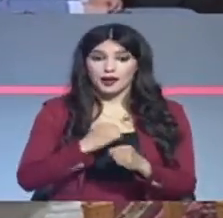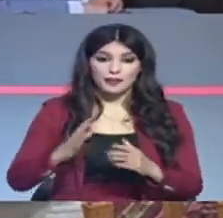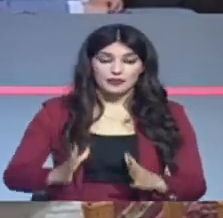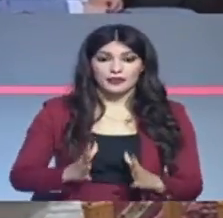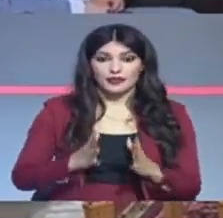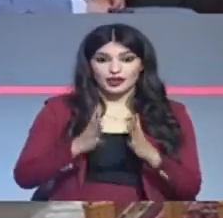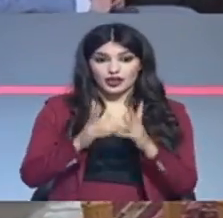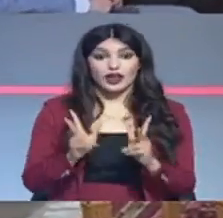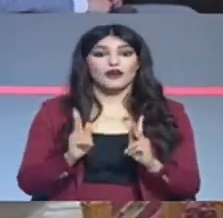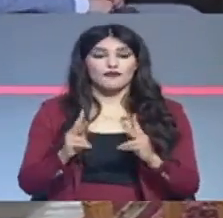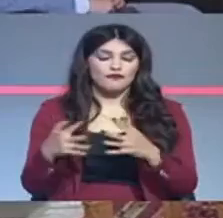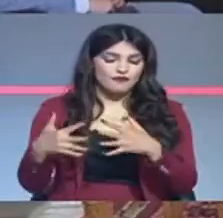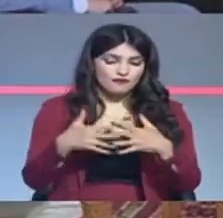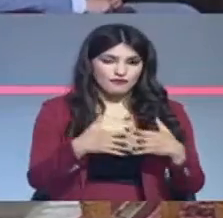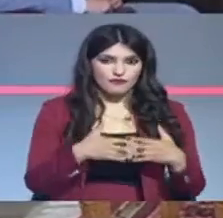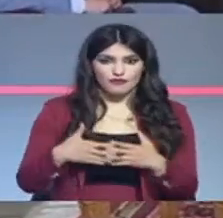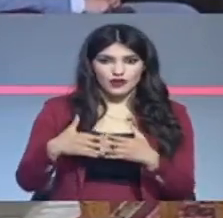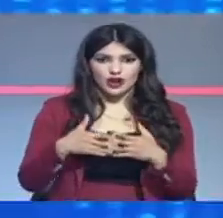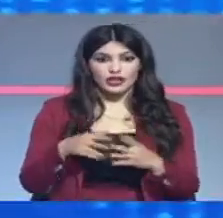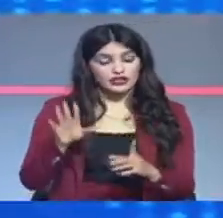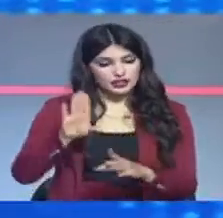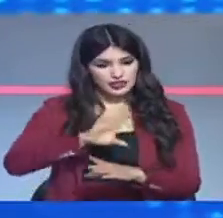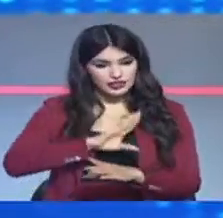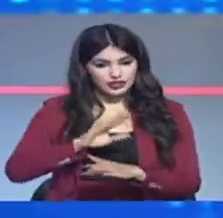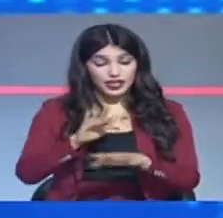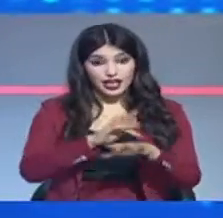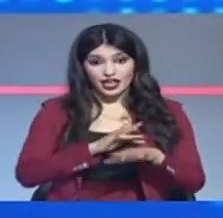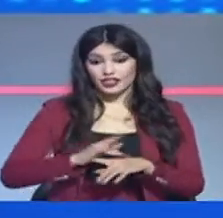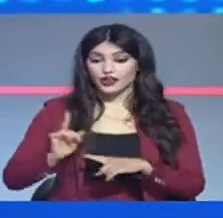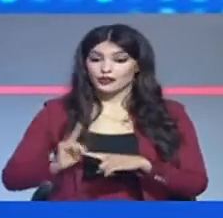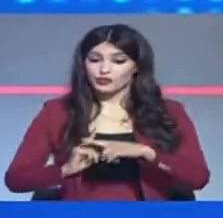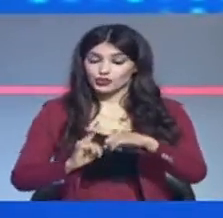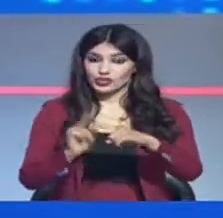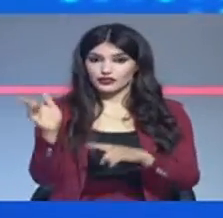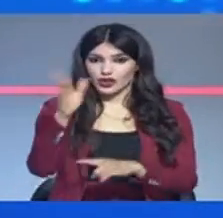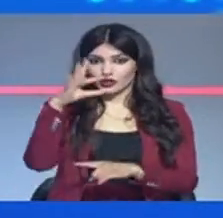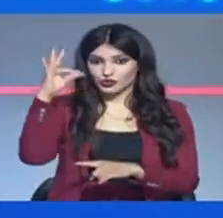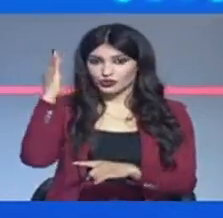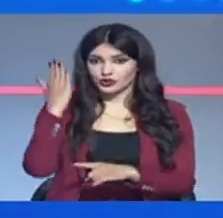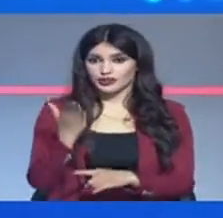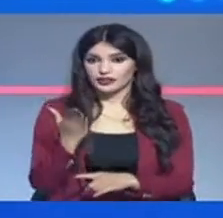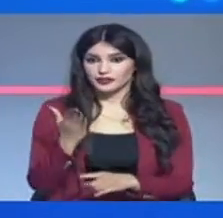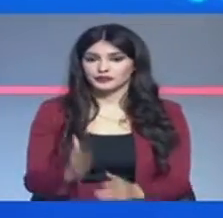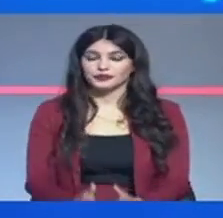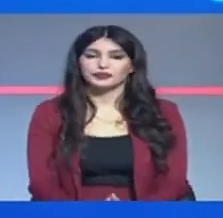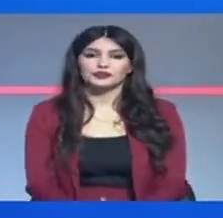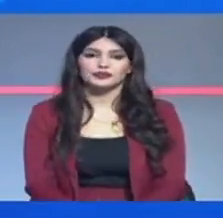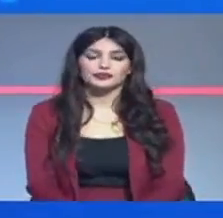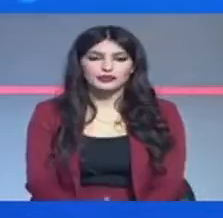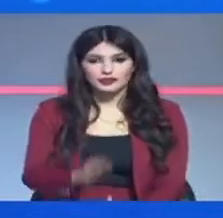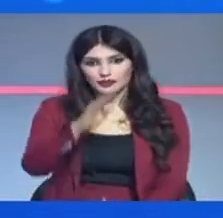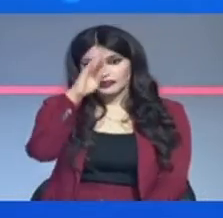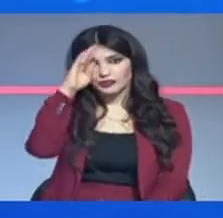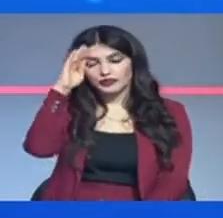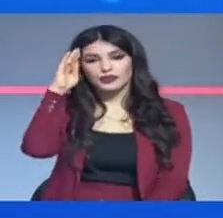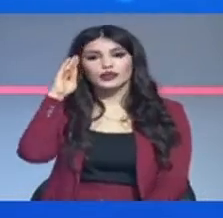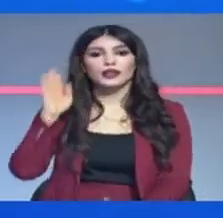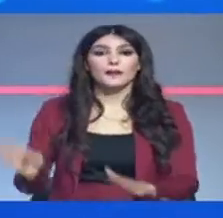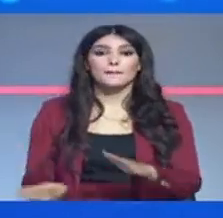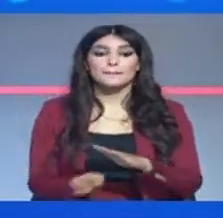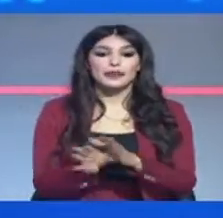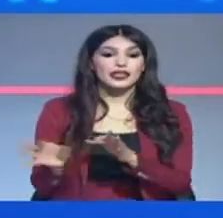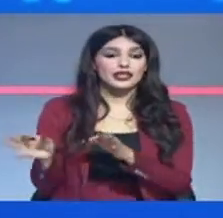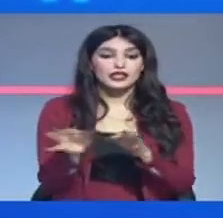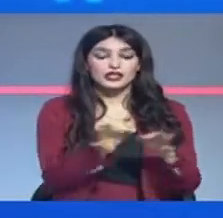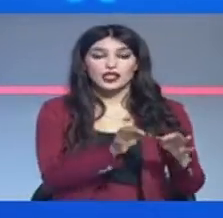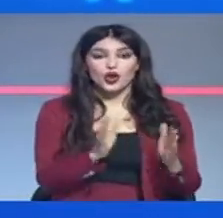من قيم تضامنيه تعود بالنفع على المجموعه الوطنيه مع بدايه استقرار الوضع السياسي